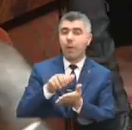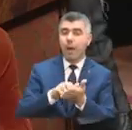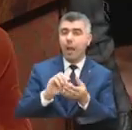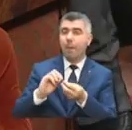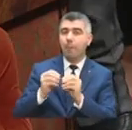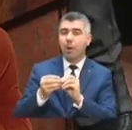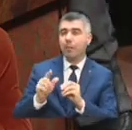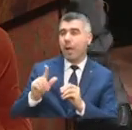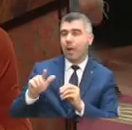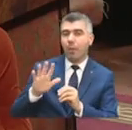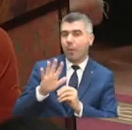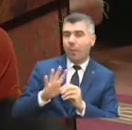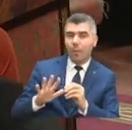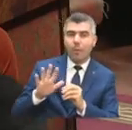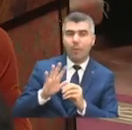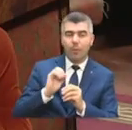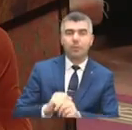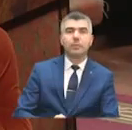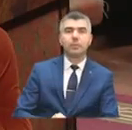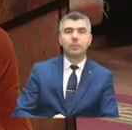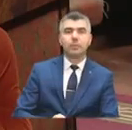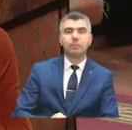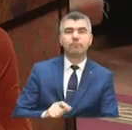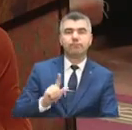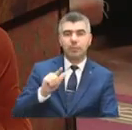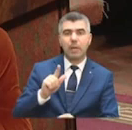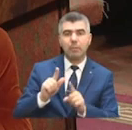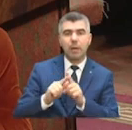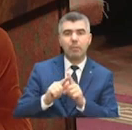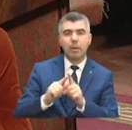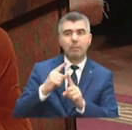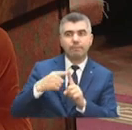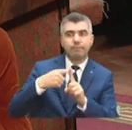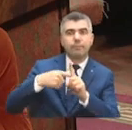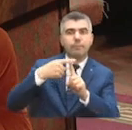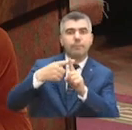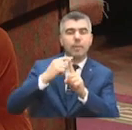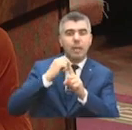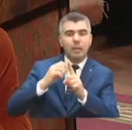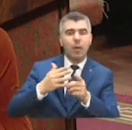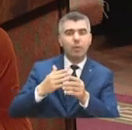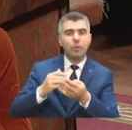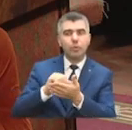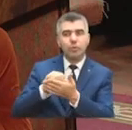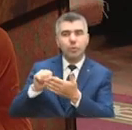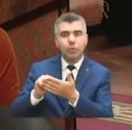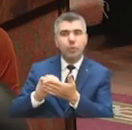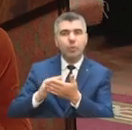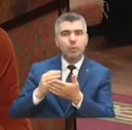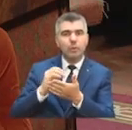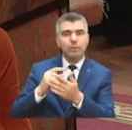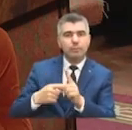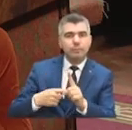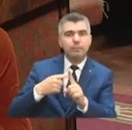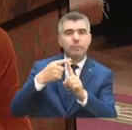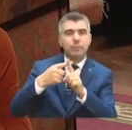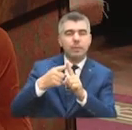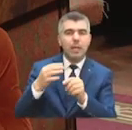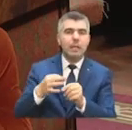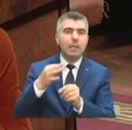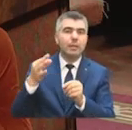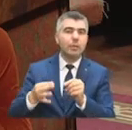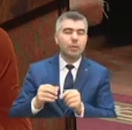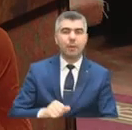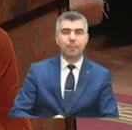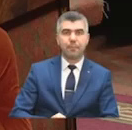بأكمله، واللي عانى من جهة أخرى بالغلاء ديال المواد الأولية وارتفاع تكلفة الإنتاج.